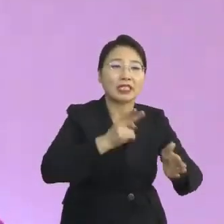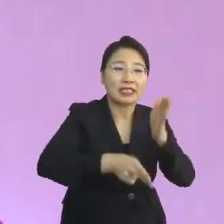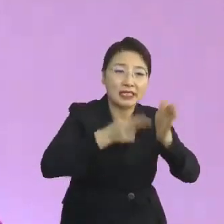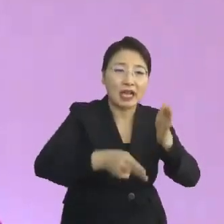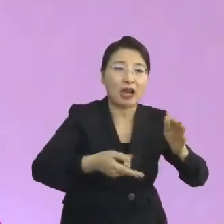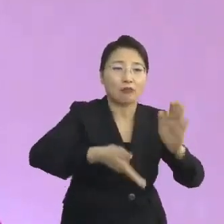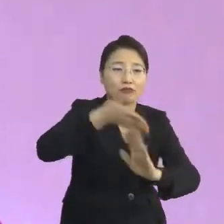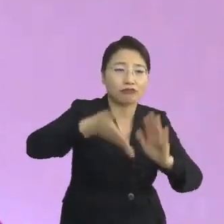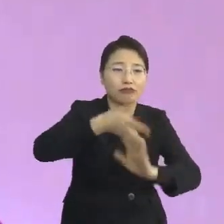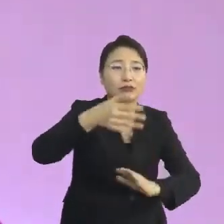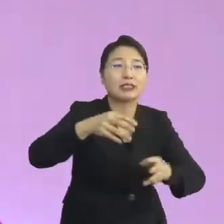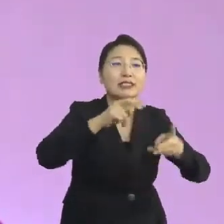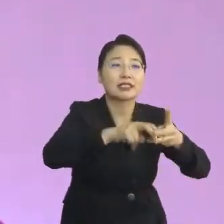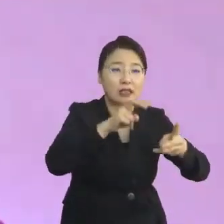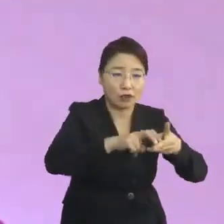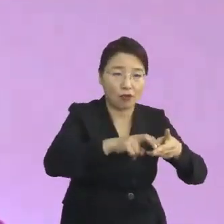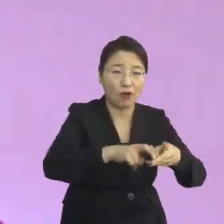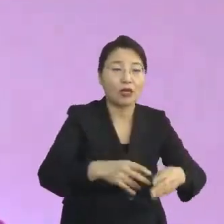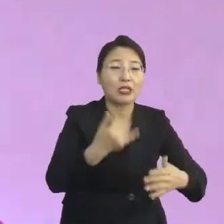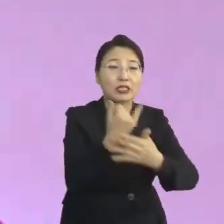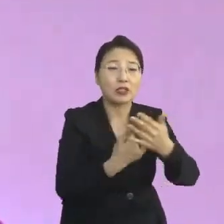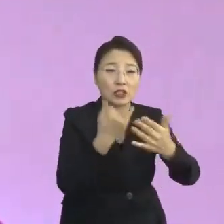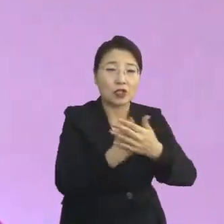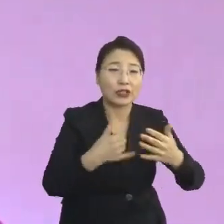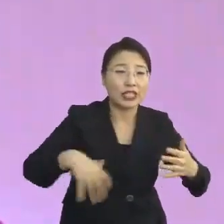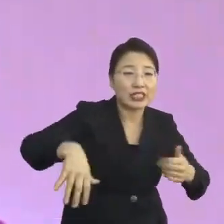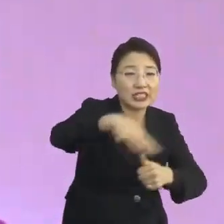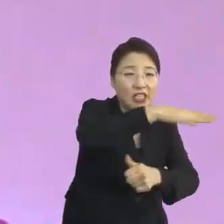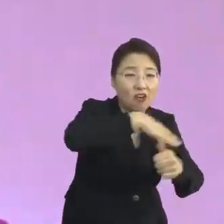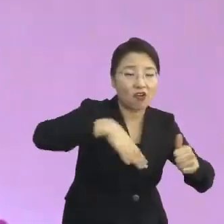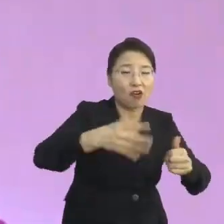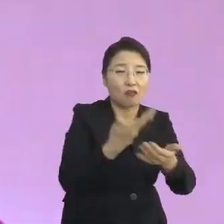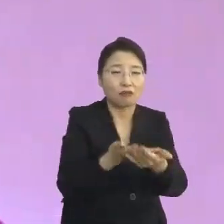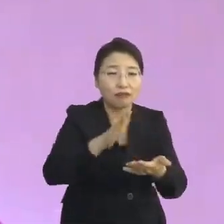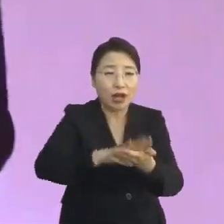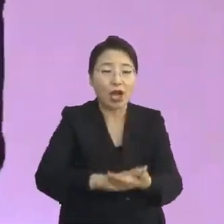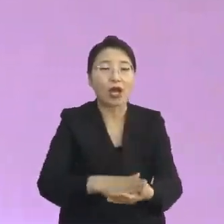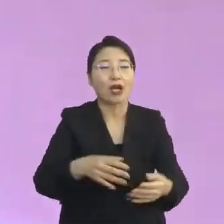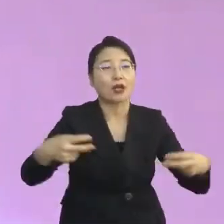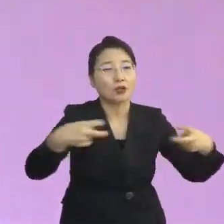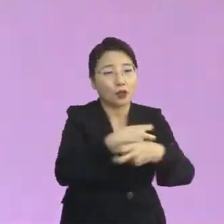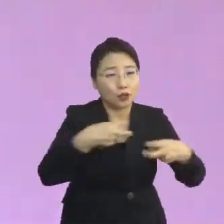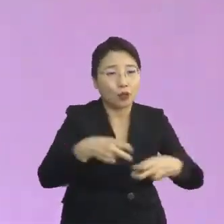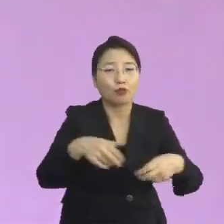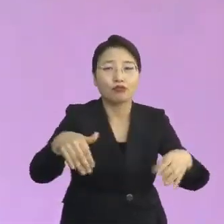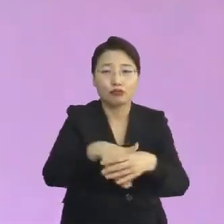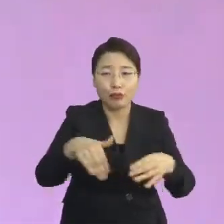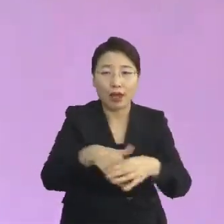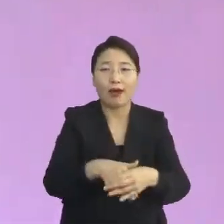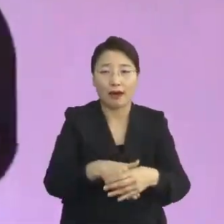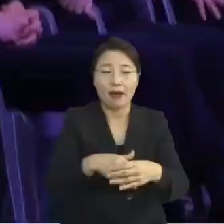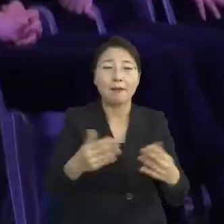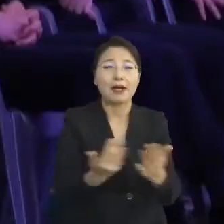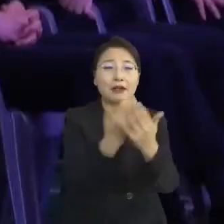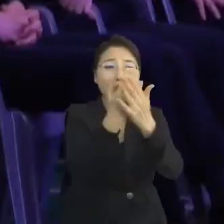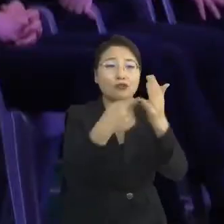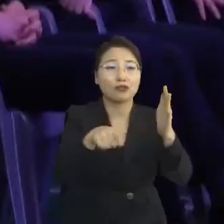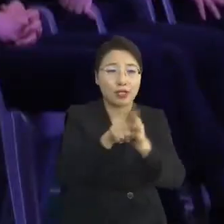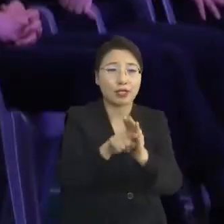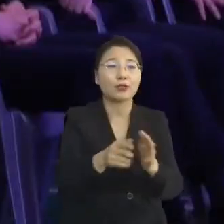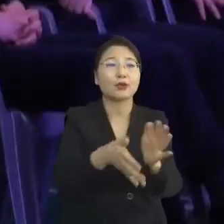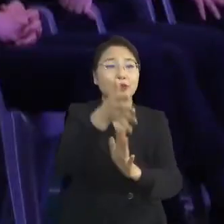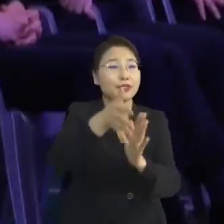전면부 개발을 통해 교통, 상업, 문화시설을 갖춘 미래도시로 만들어가겠습니다.